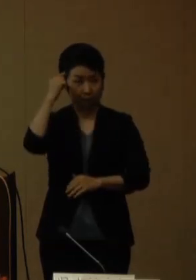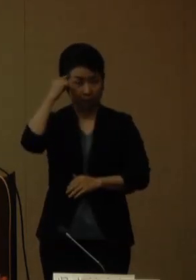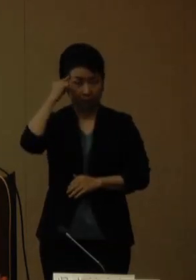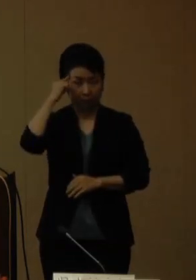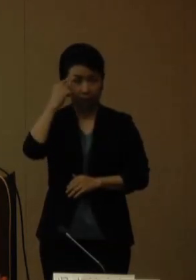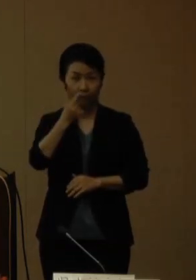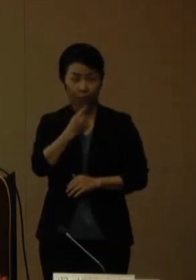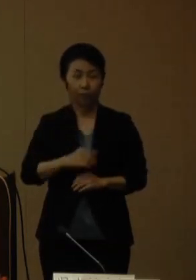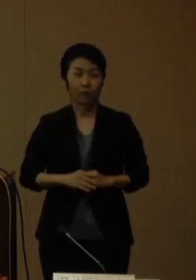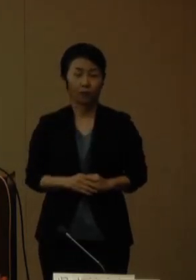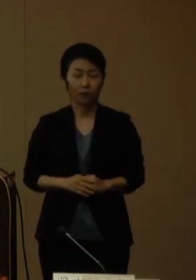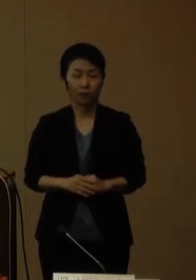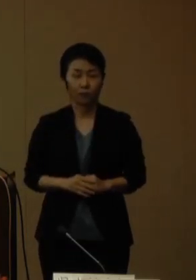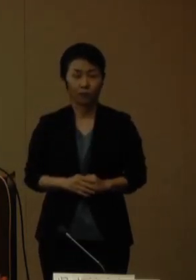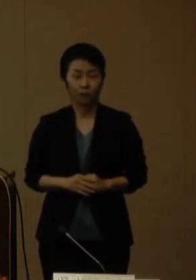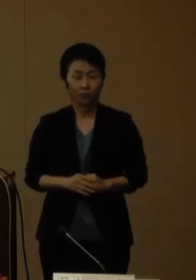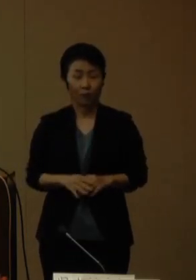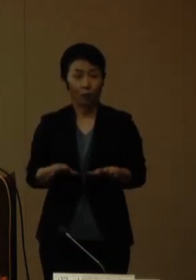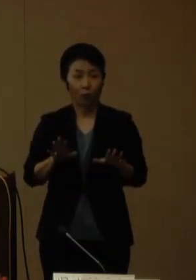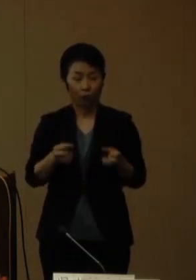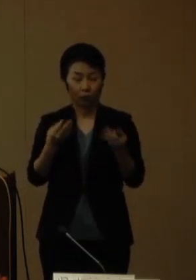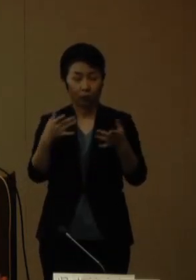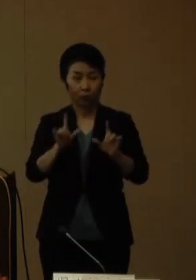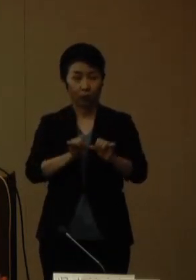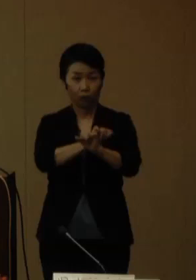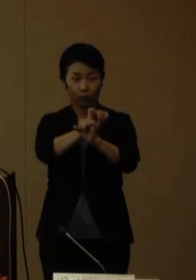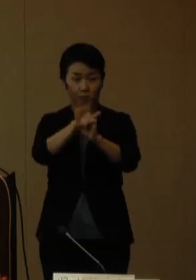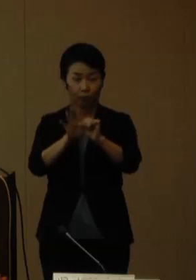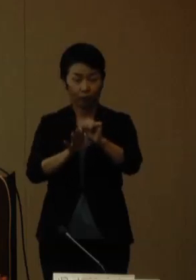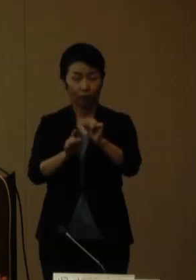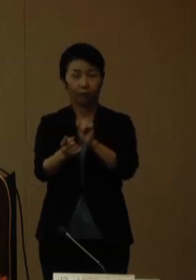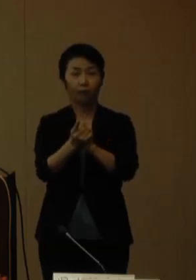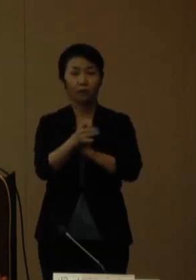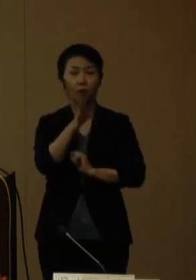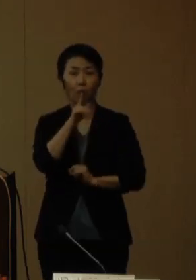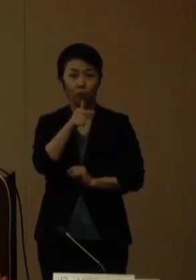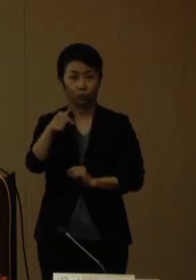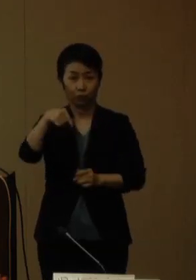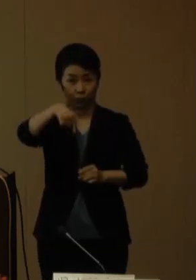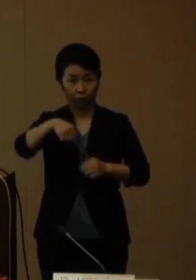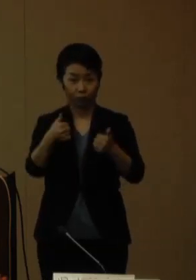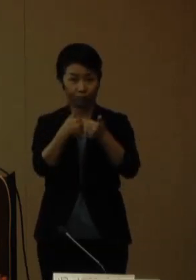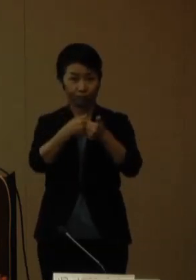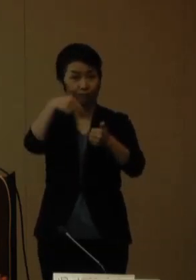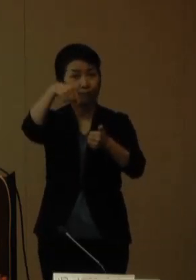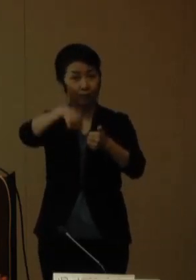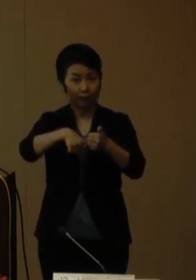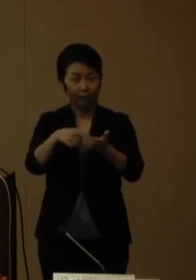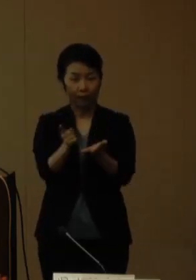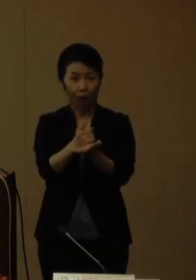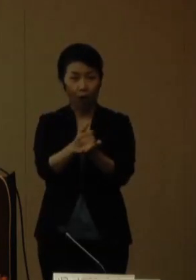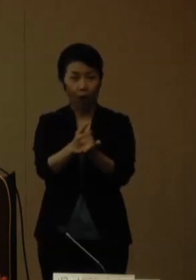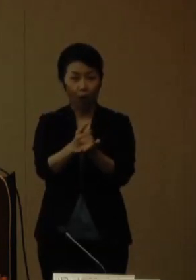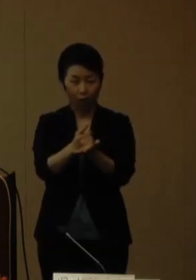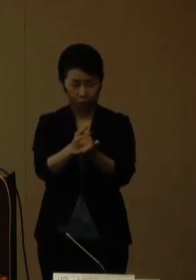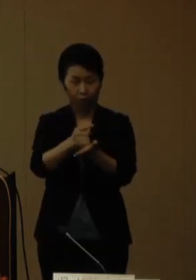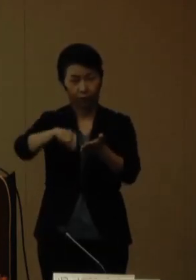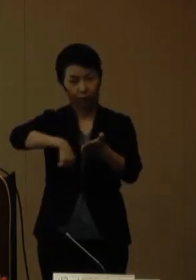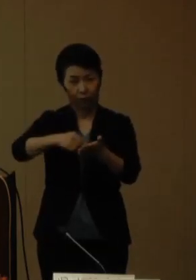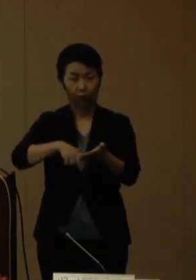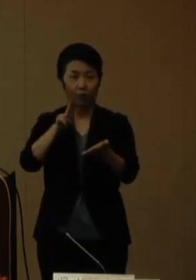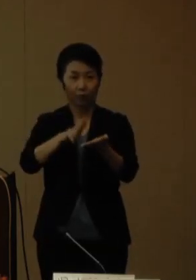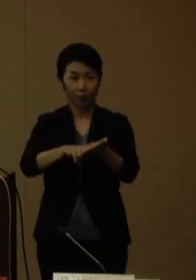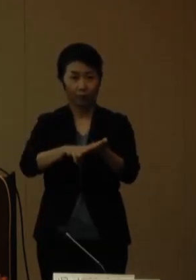。本日新型コロナ対策本部会議にてその対処方針を決定いたしましたので発表いたします